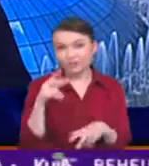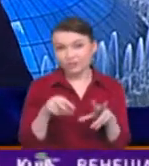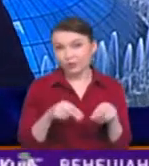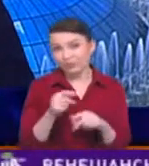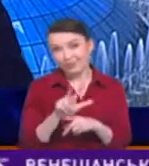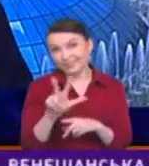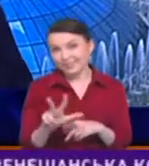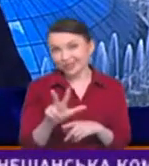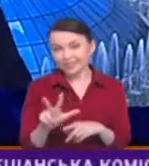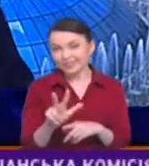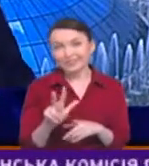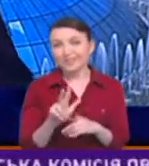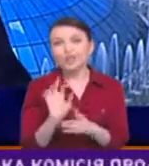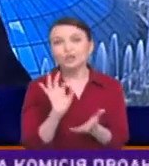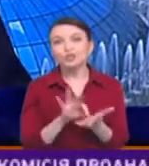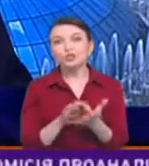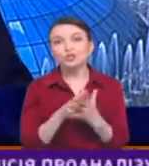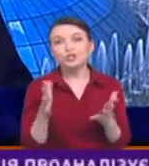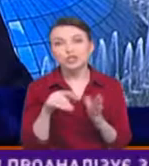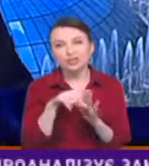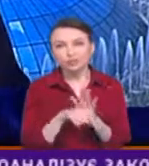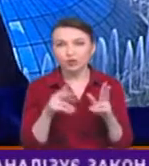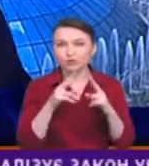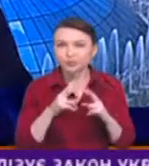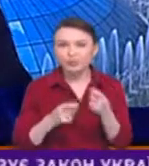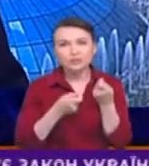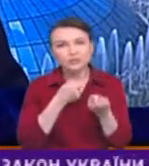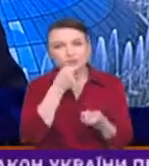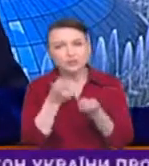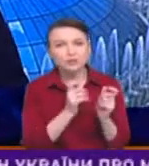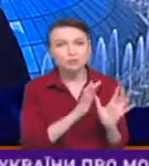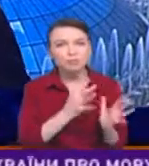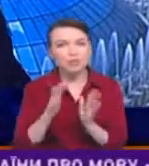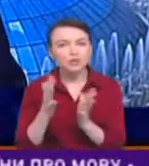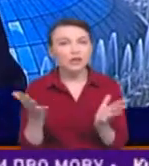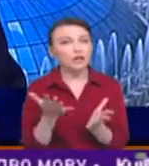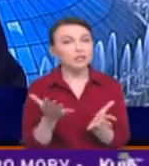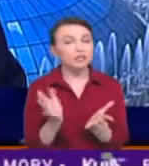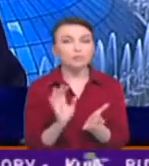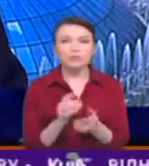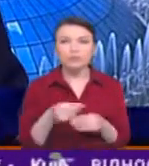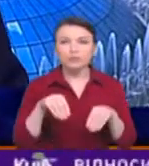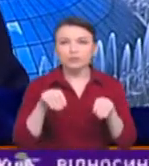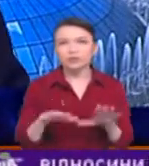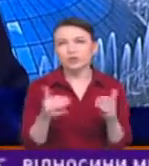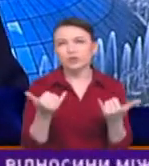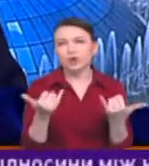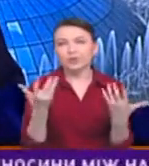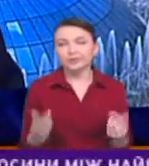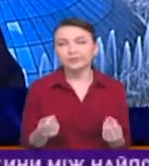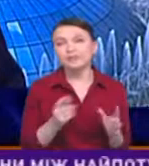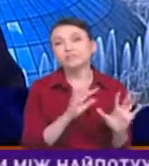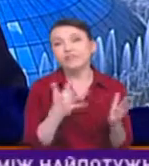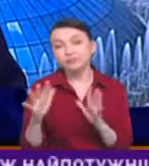там 3 години для того, щоб більш глибоко розбиратися в аспектах, нюансах, моментах, якими позначено наше сьогодення. Так, на всяк випадок, для